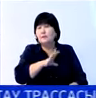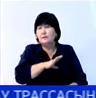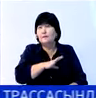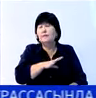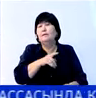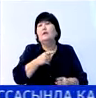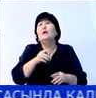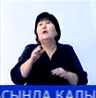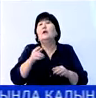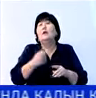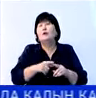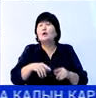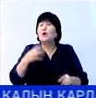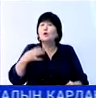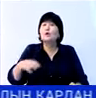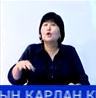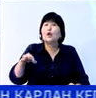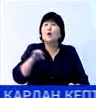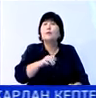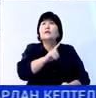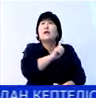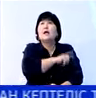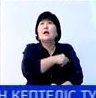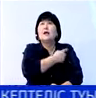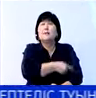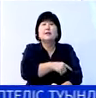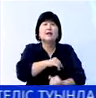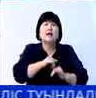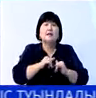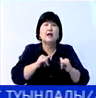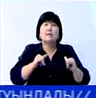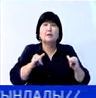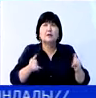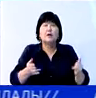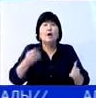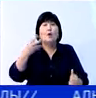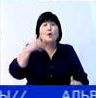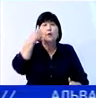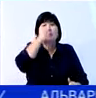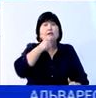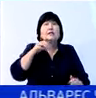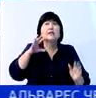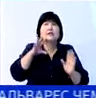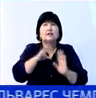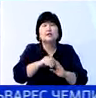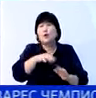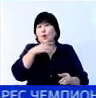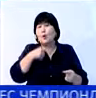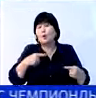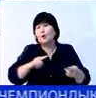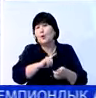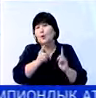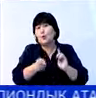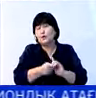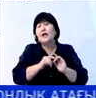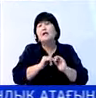сөйтіп Қызылорда облысының медицинасын дамытқан кісінің бірі осы. 30 жылдың ішінде көптеген өзгерісті бір